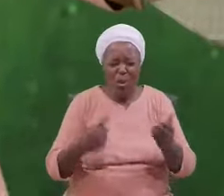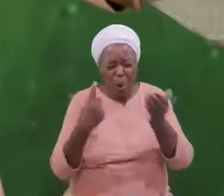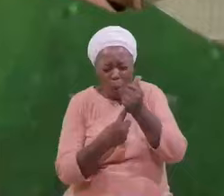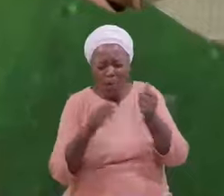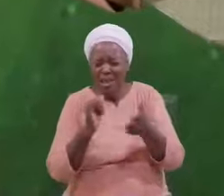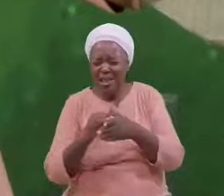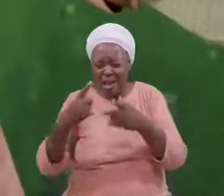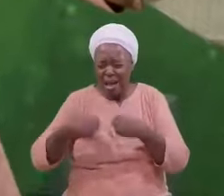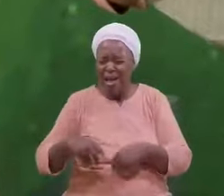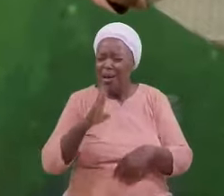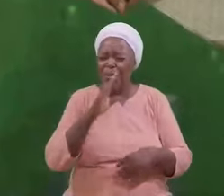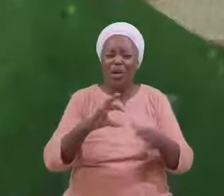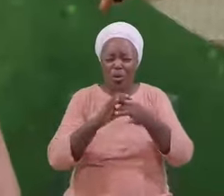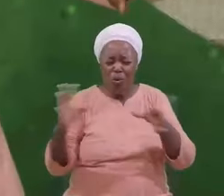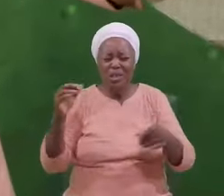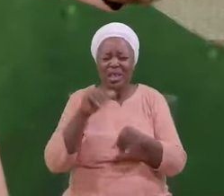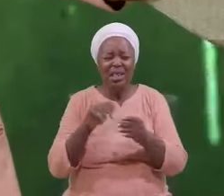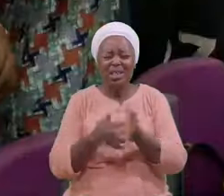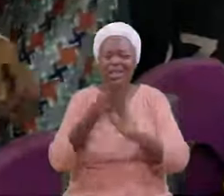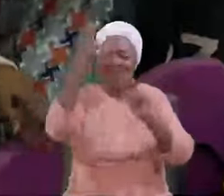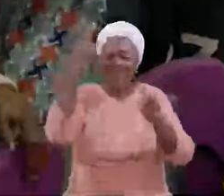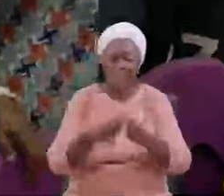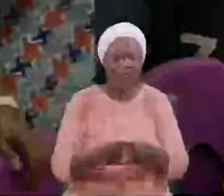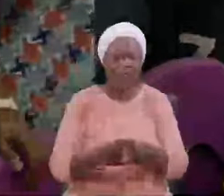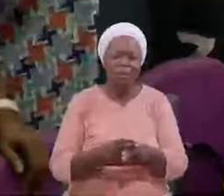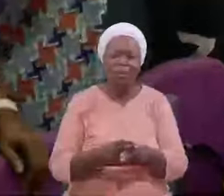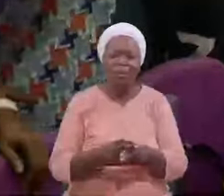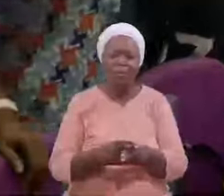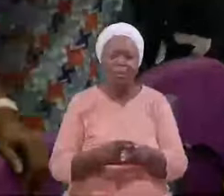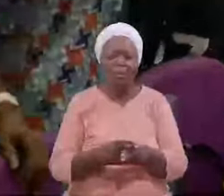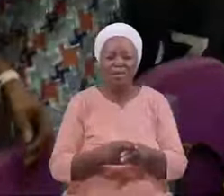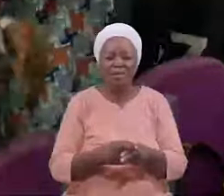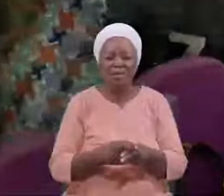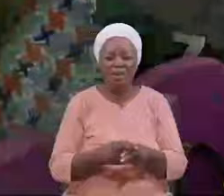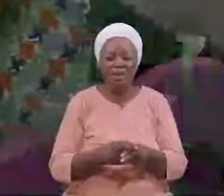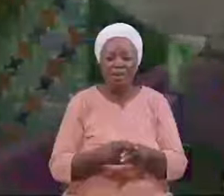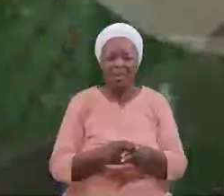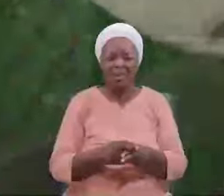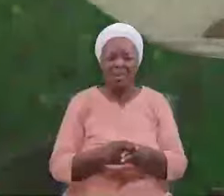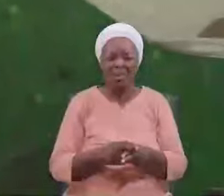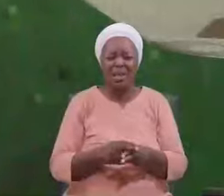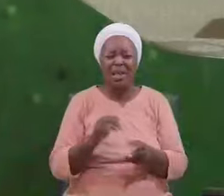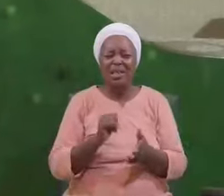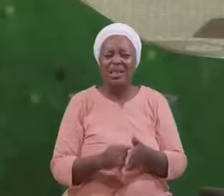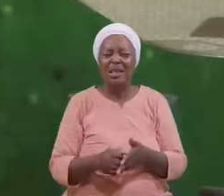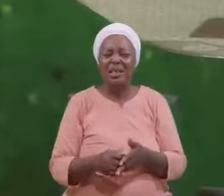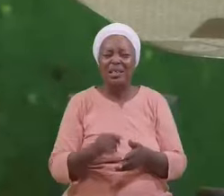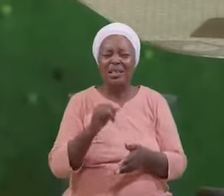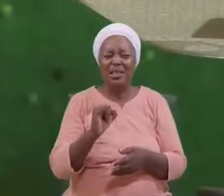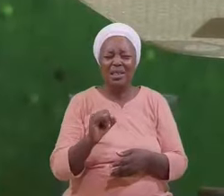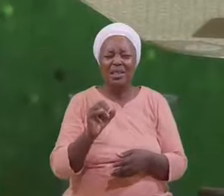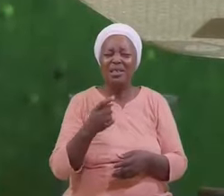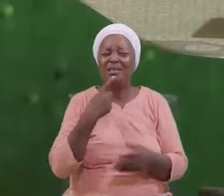cœur, dans ta poitrine, sois-en délié au nom de Jésus. La perte de sang,